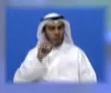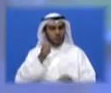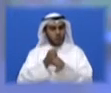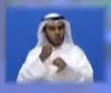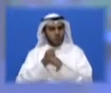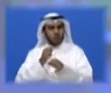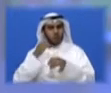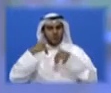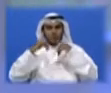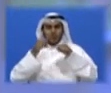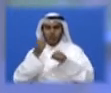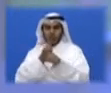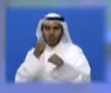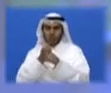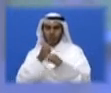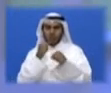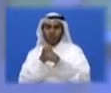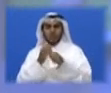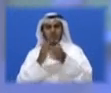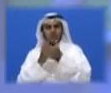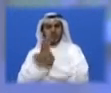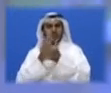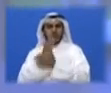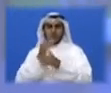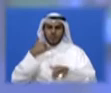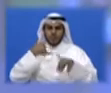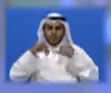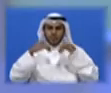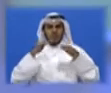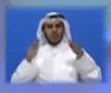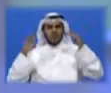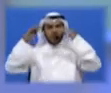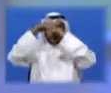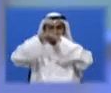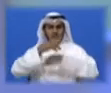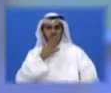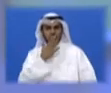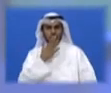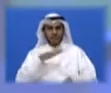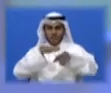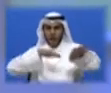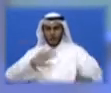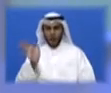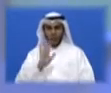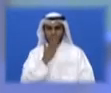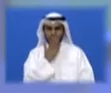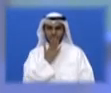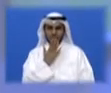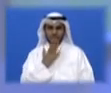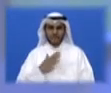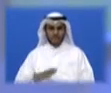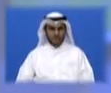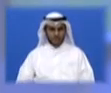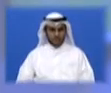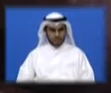وزارة الأشغال العامة هذه الآونة، خاصة وأن هذين المشروعين سيساهمان في تطوير المنظومة الطرقية في